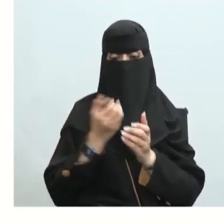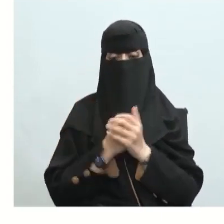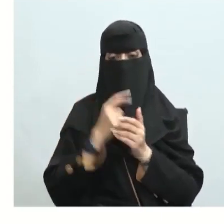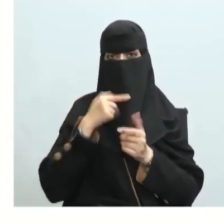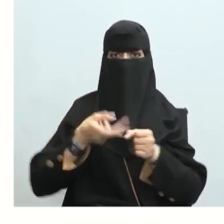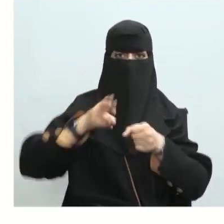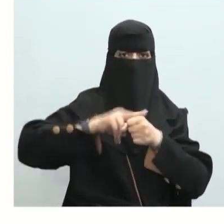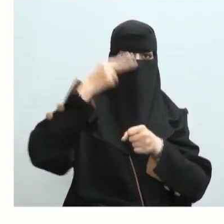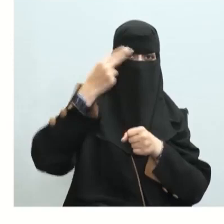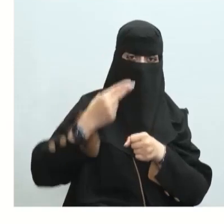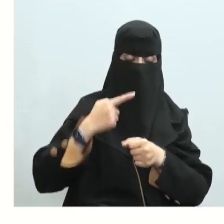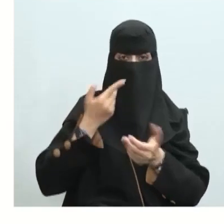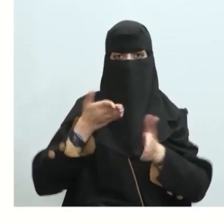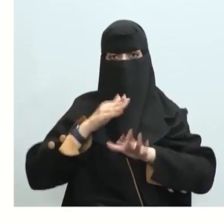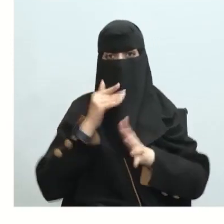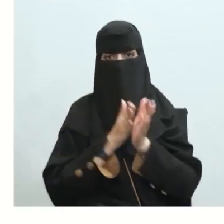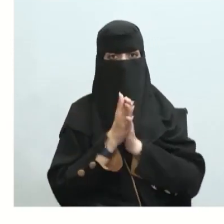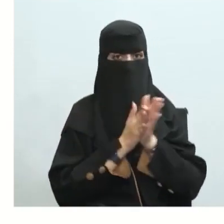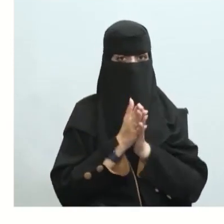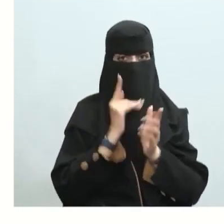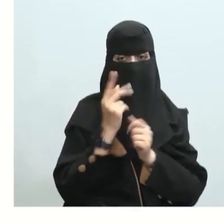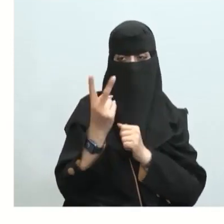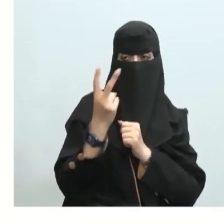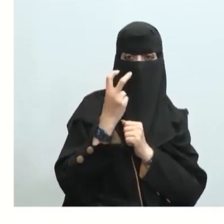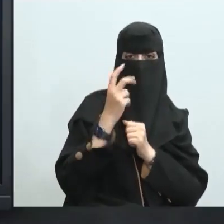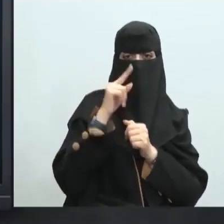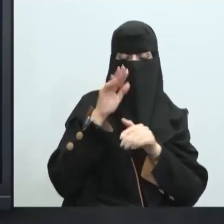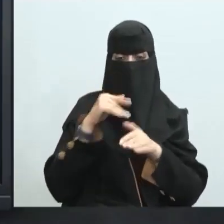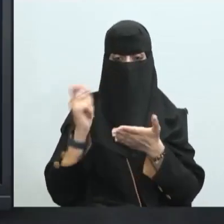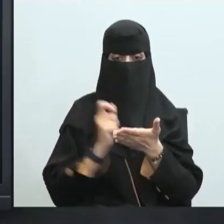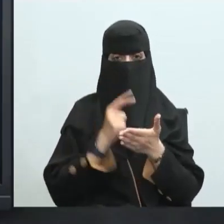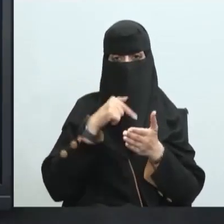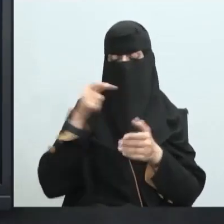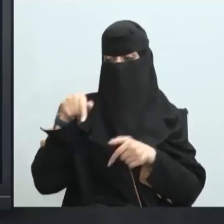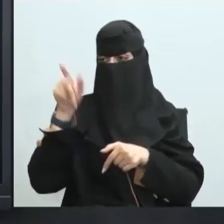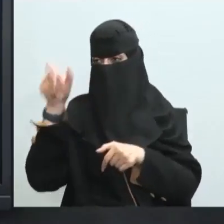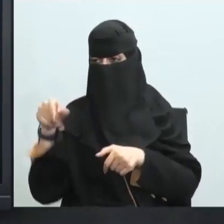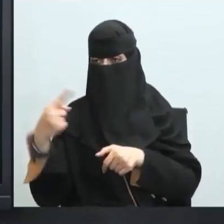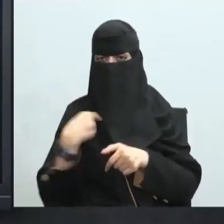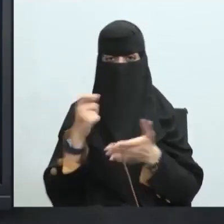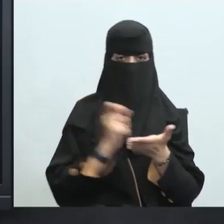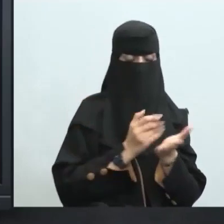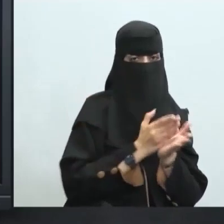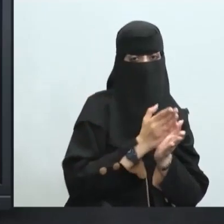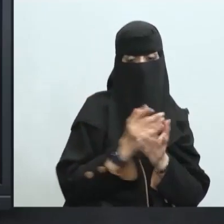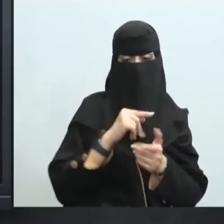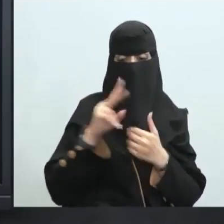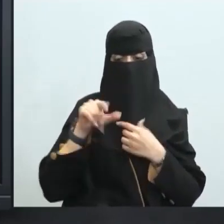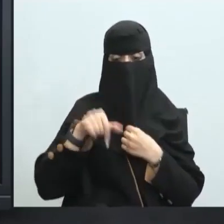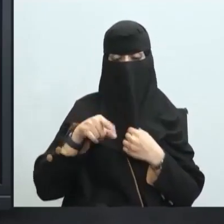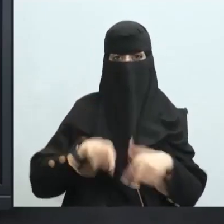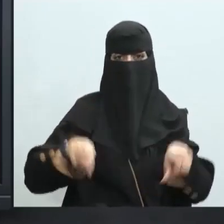او تعيد تصميمه ليكون اكثر اثاره وجاذبيه بامكانك تكتب وزميلك كذلك يكتب طريقه ايضا التصميم هنا اخي